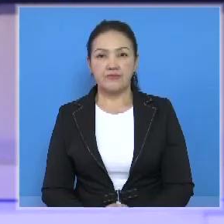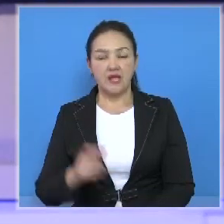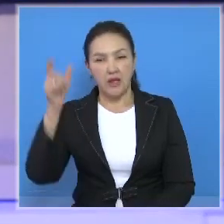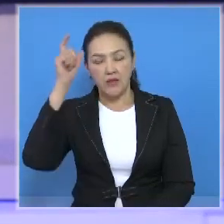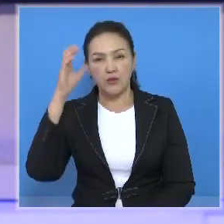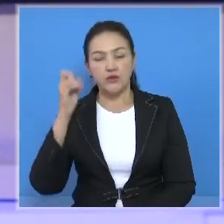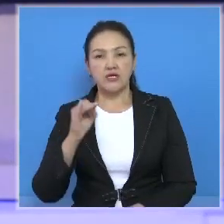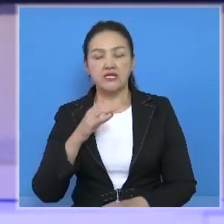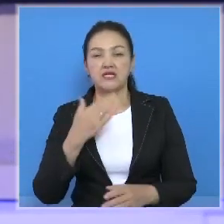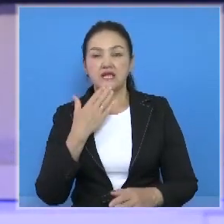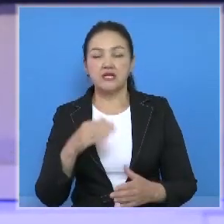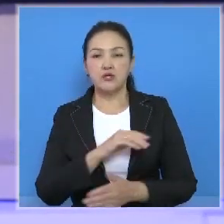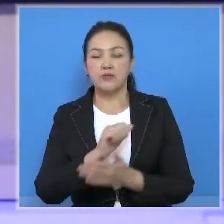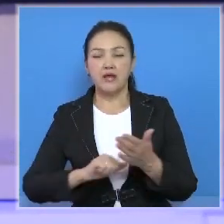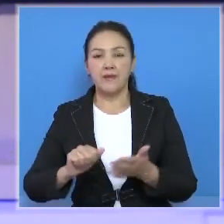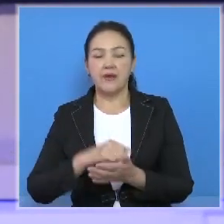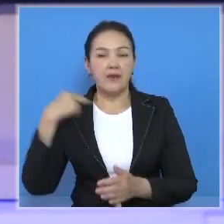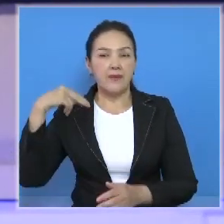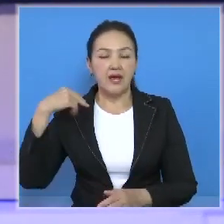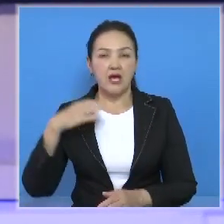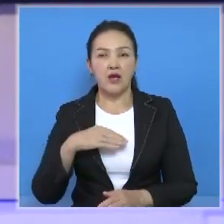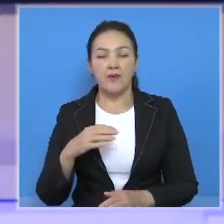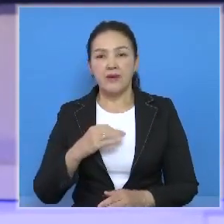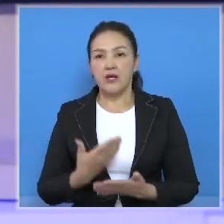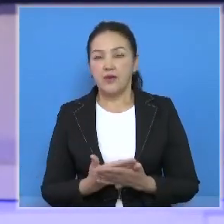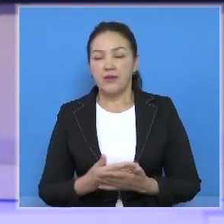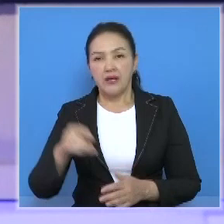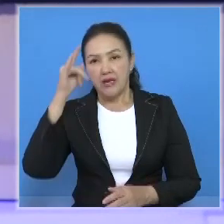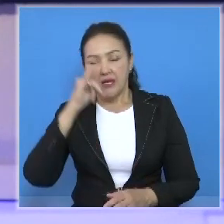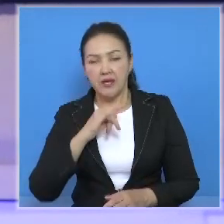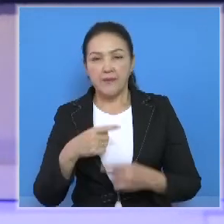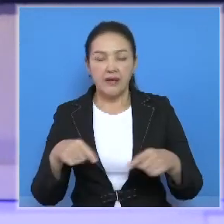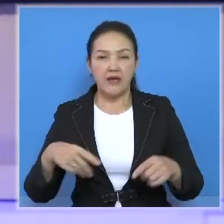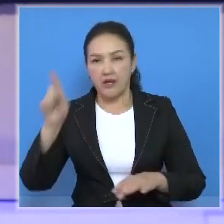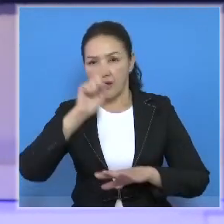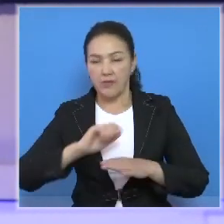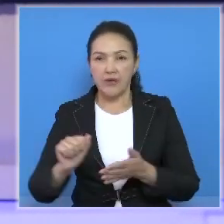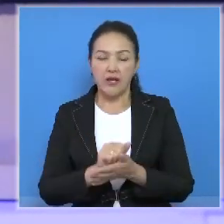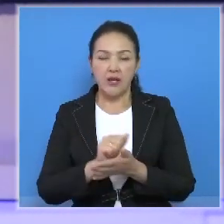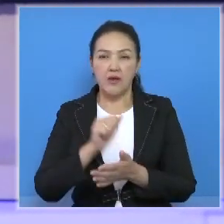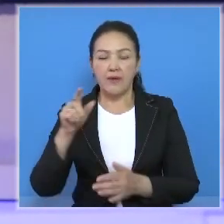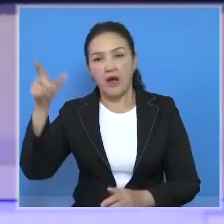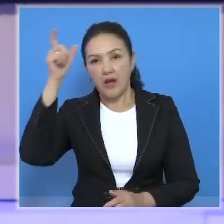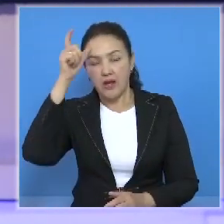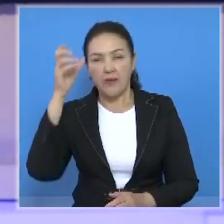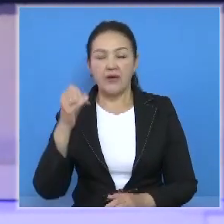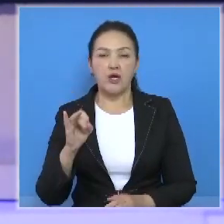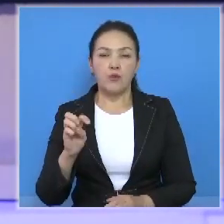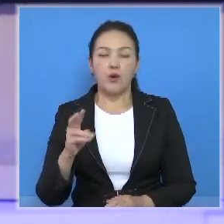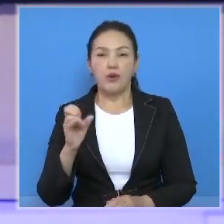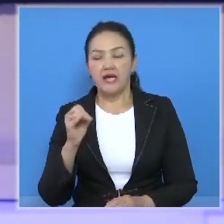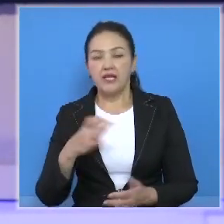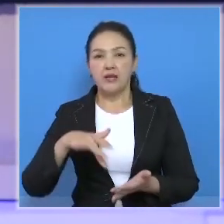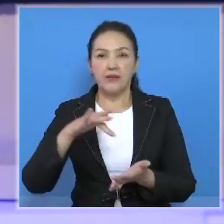Түркітілдес журналистер қорының президенті Назия Шоямерген қызының ұйымдастыруымен Қазақстан және басқа да елдердің журналистері үшін Түркияның Стамбул, Сакария және